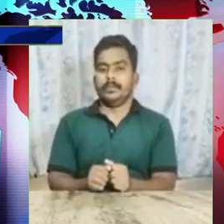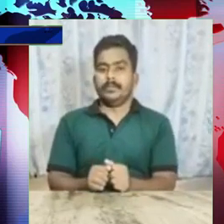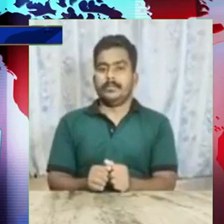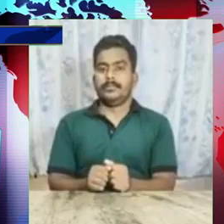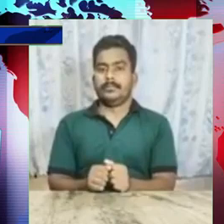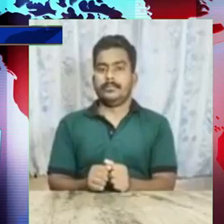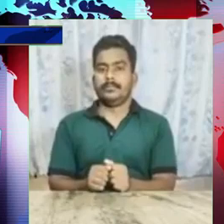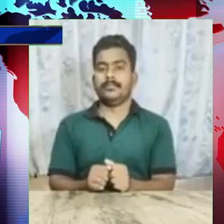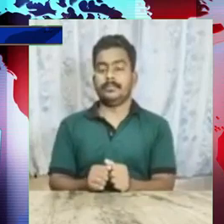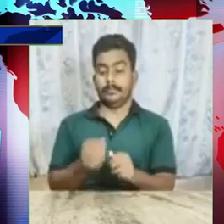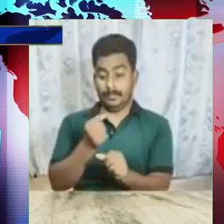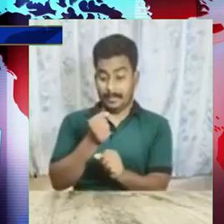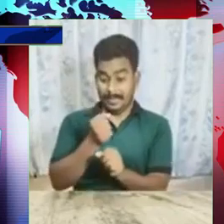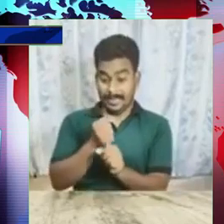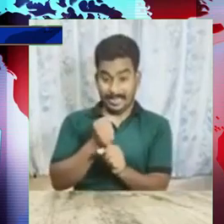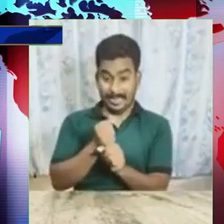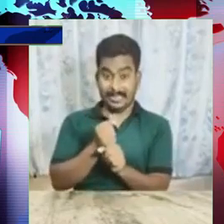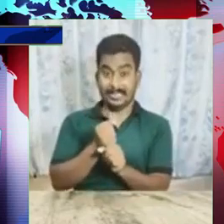അതിൽ